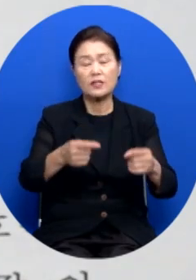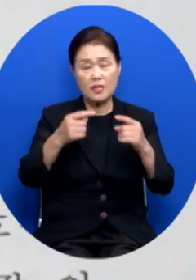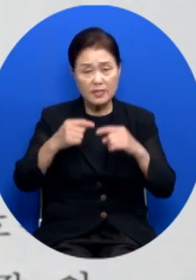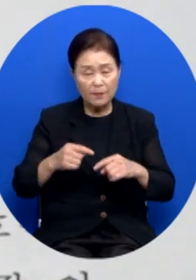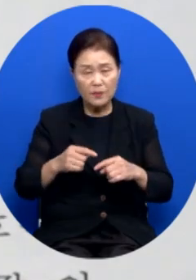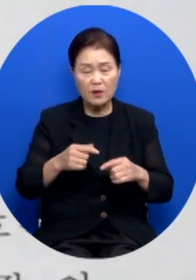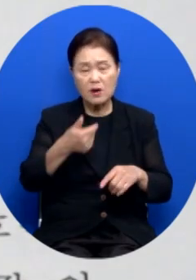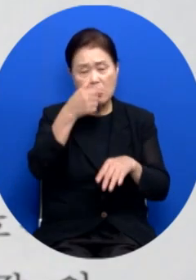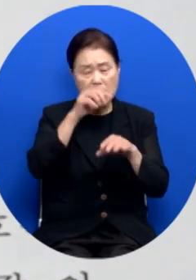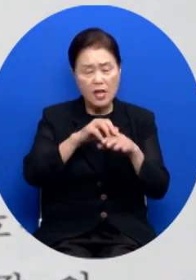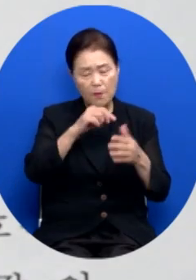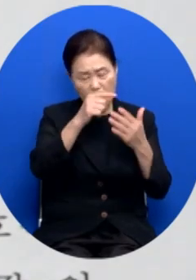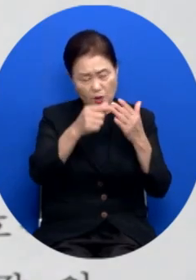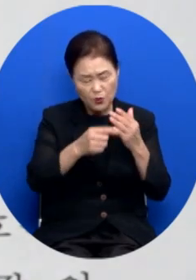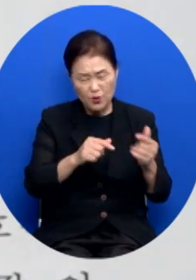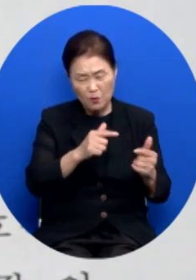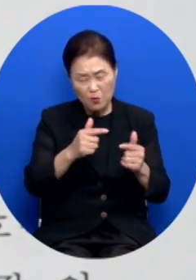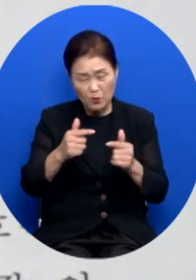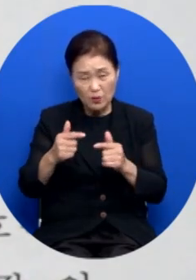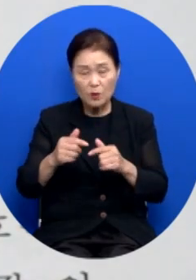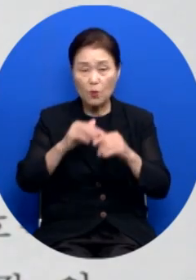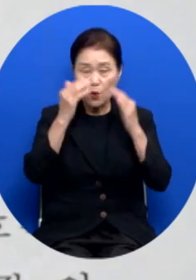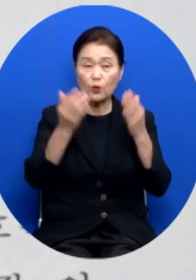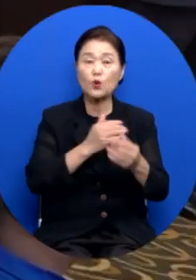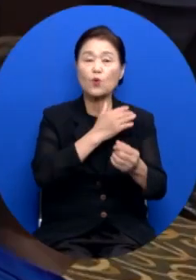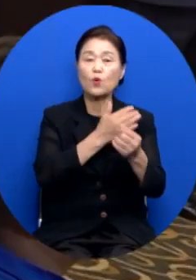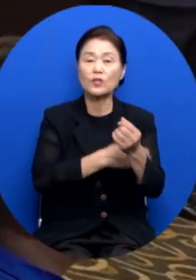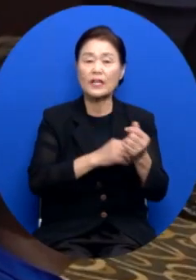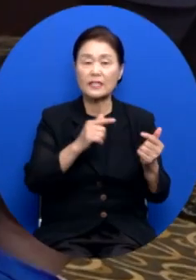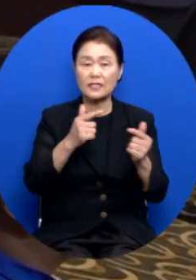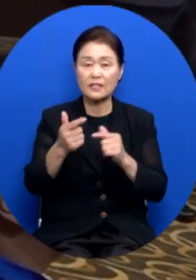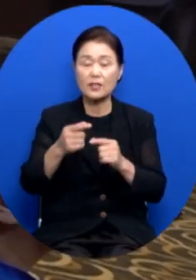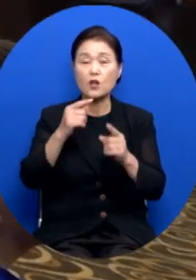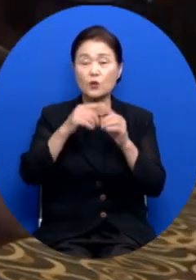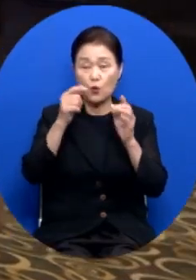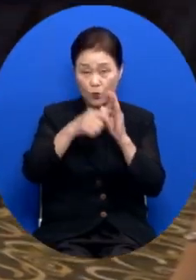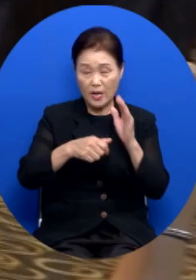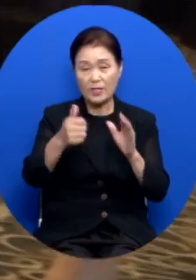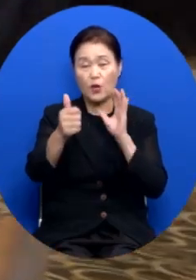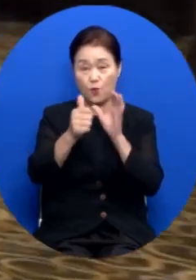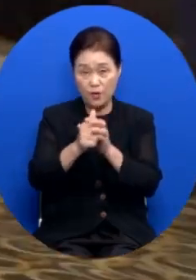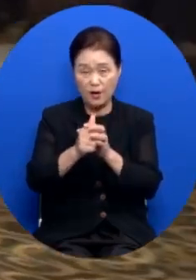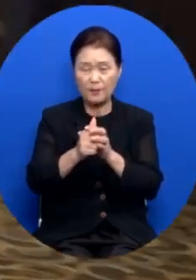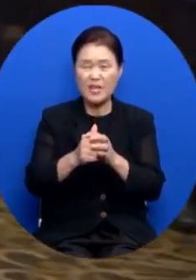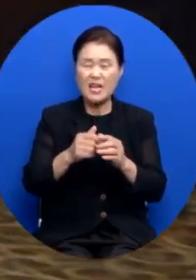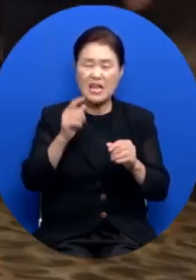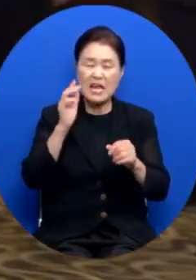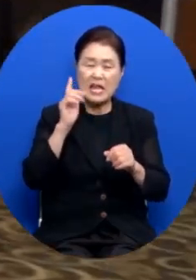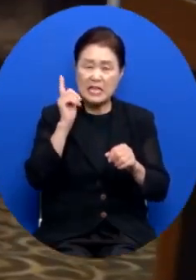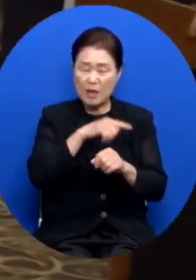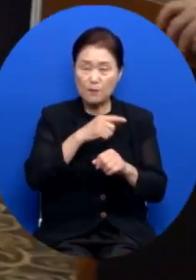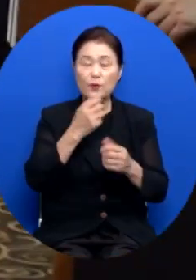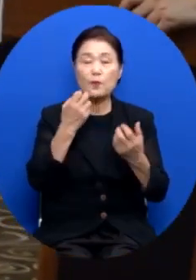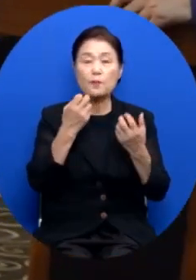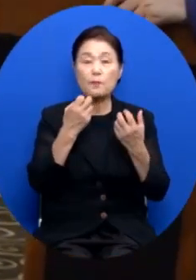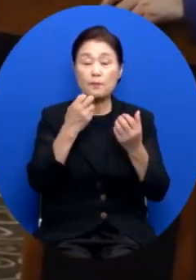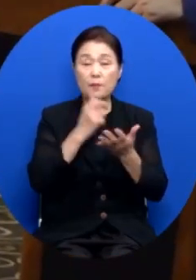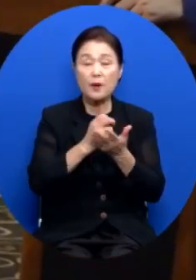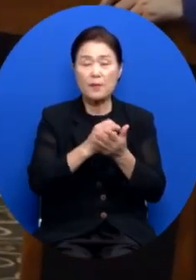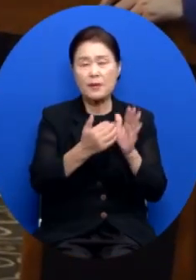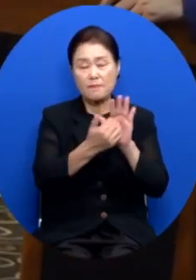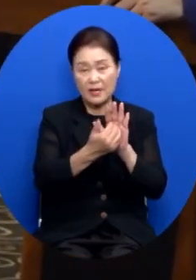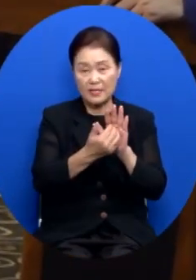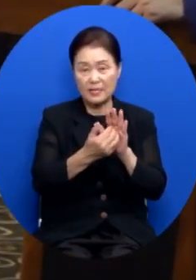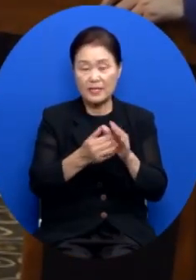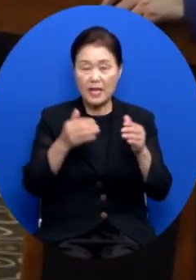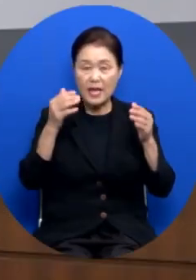순서자와 관련한 모든 권한 준비위원회의 위임, 차별금지법 등 악법들을 막는 데 협조, 9월